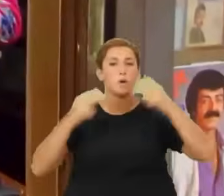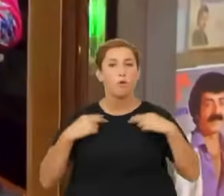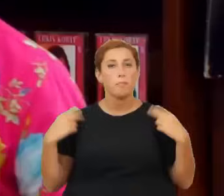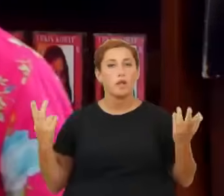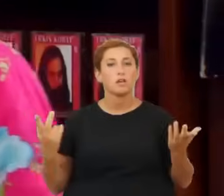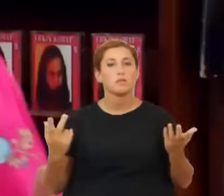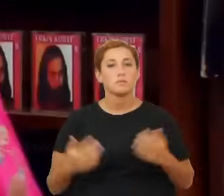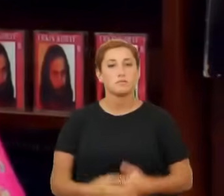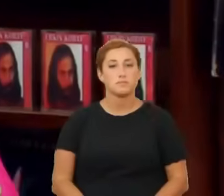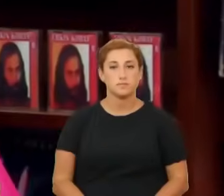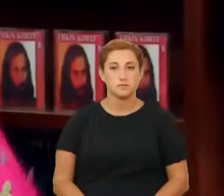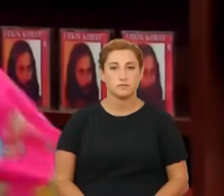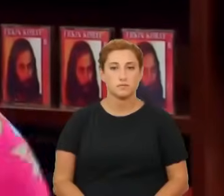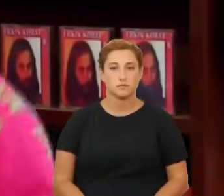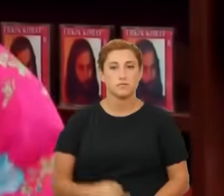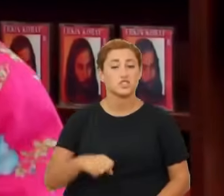gömleği.